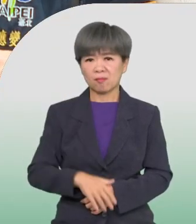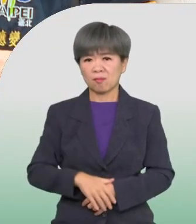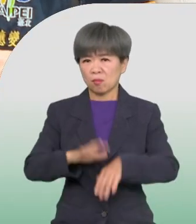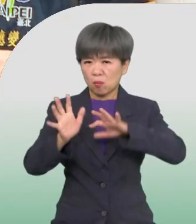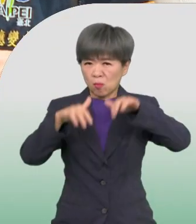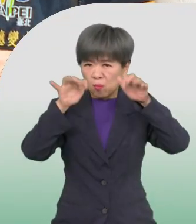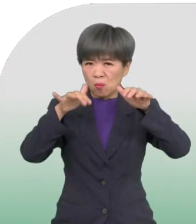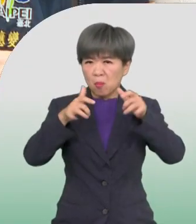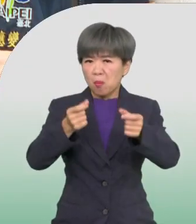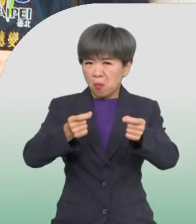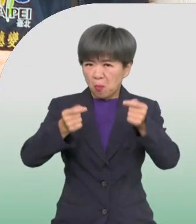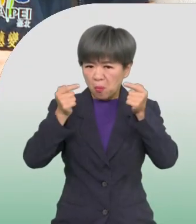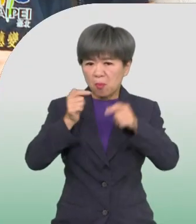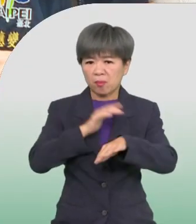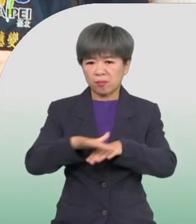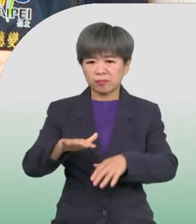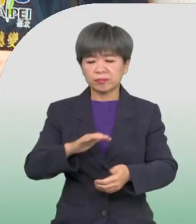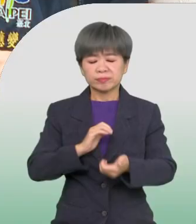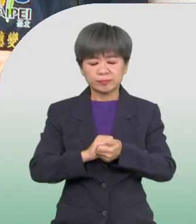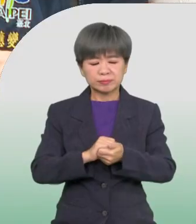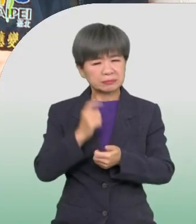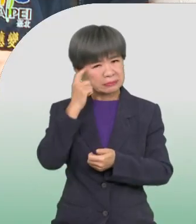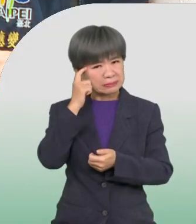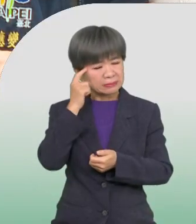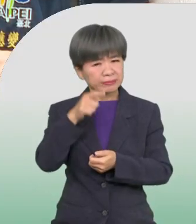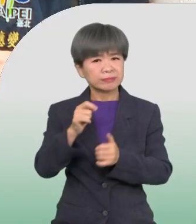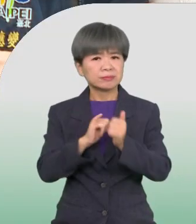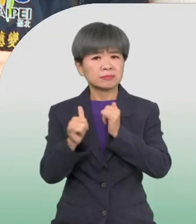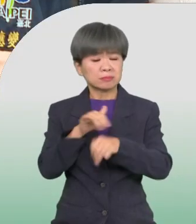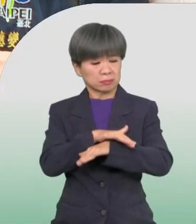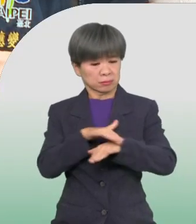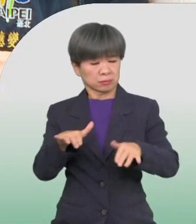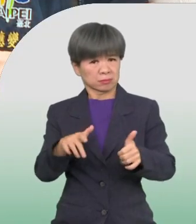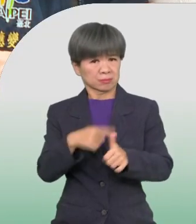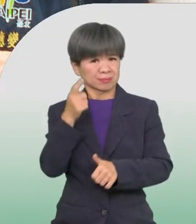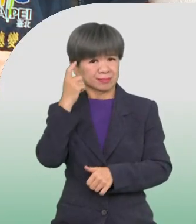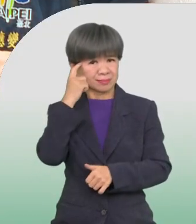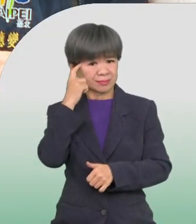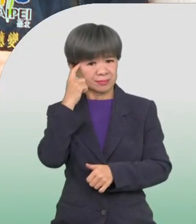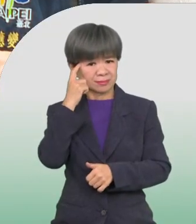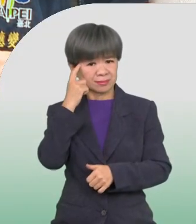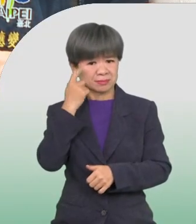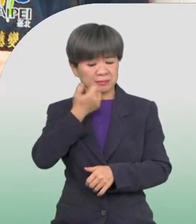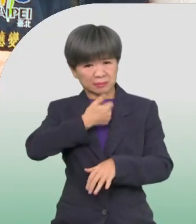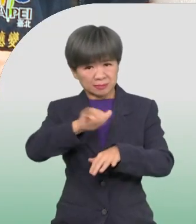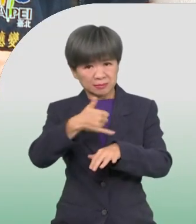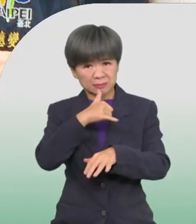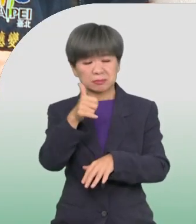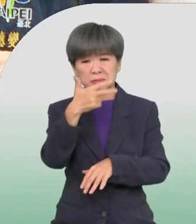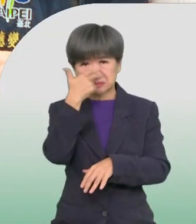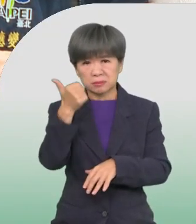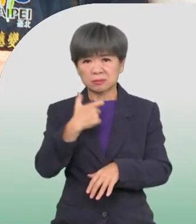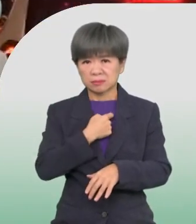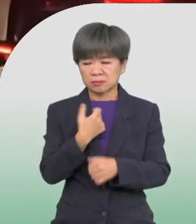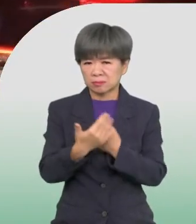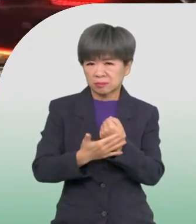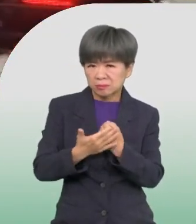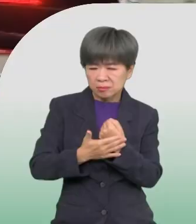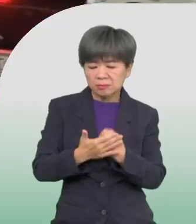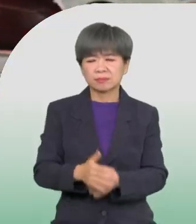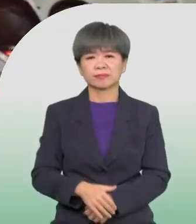风雨势增大，我们一定是以市民的安全、通勤的便利性为最优先的考